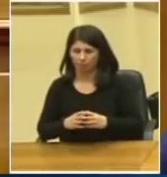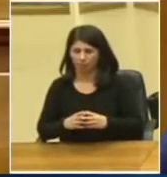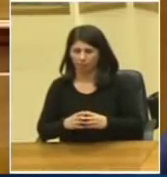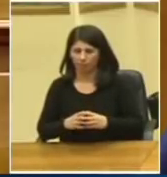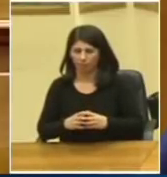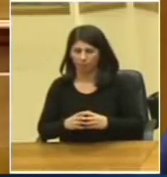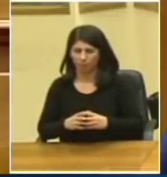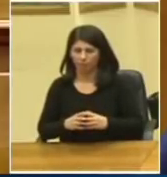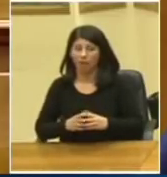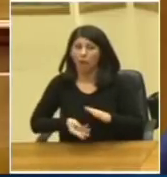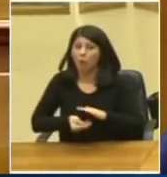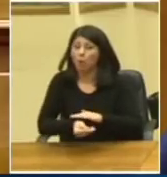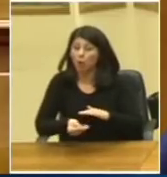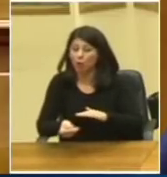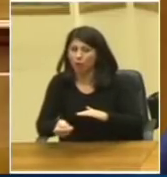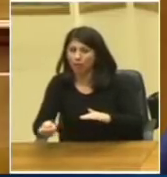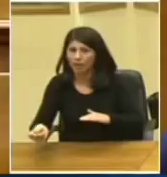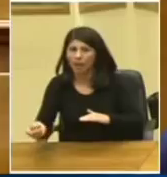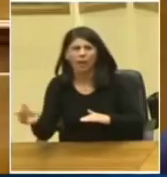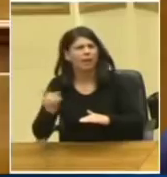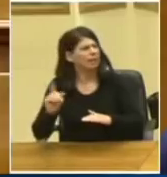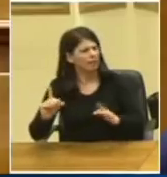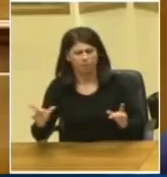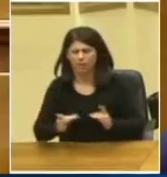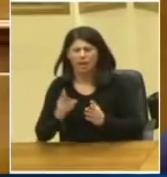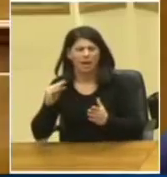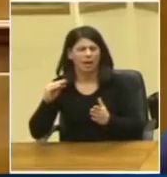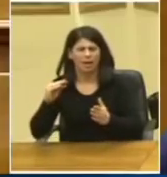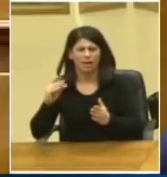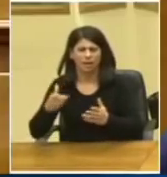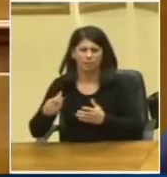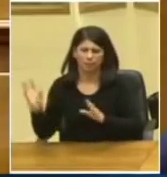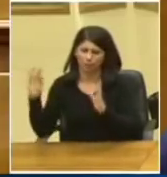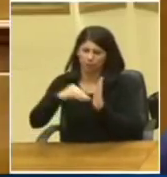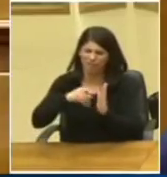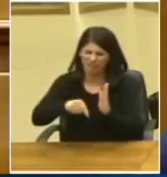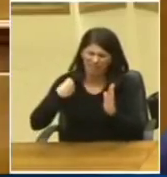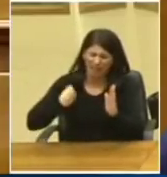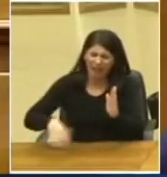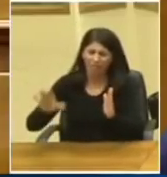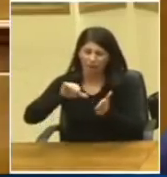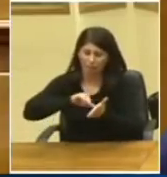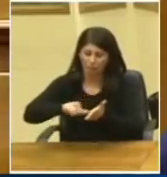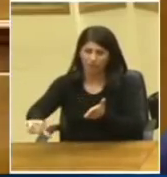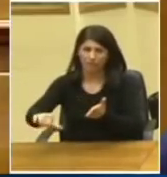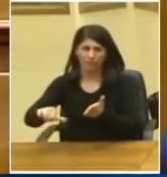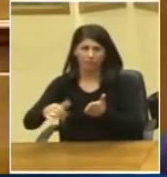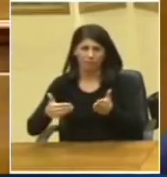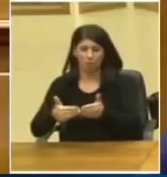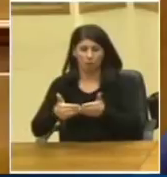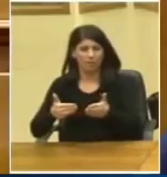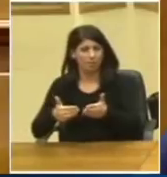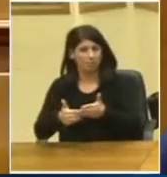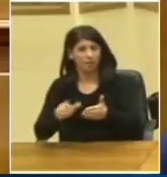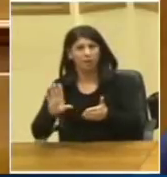η δωροδοκία να μην εμπίπτει στην άθλια αυτή αποσβεστική προθεσμία, να μην θεωρείται